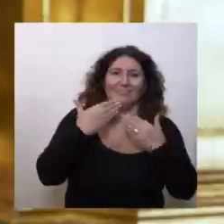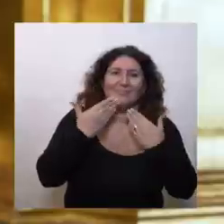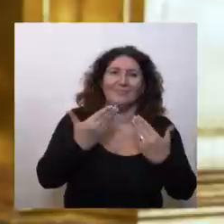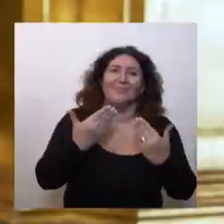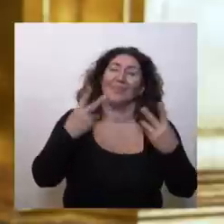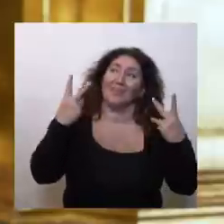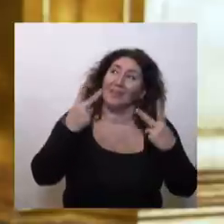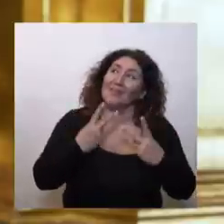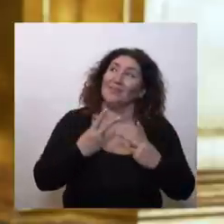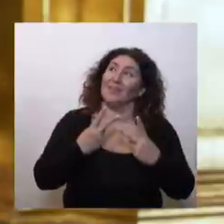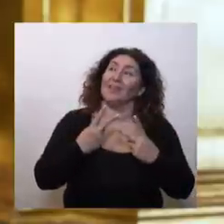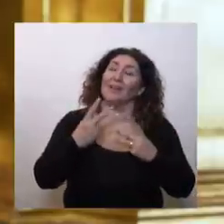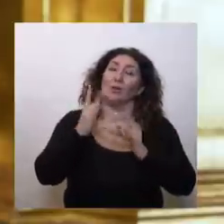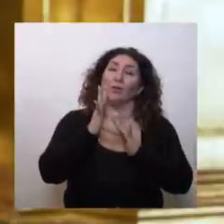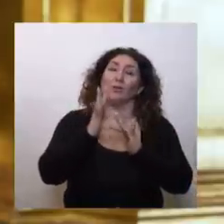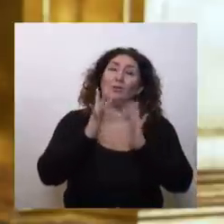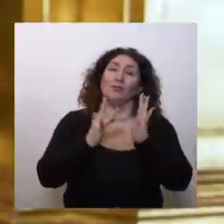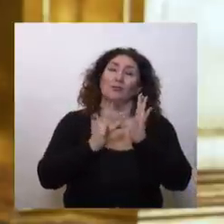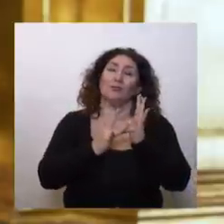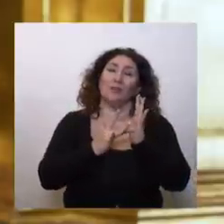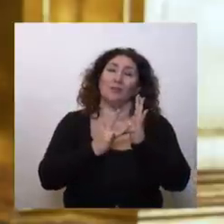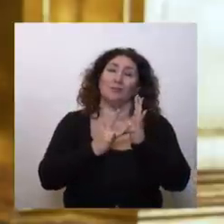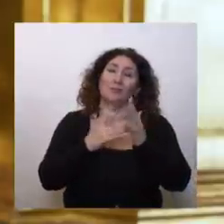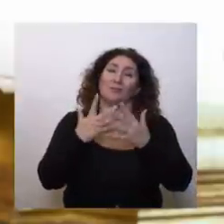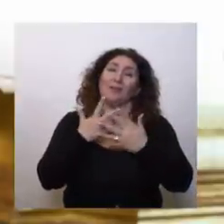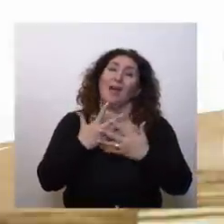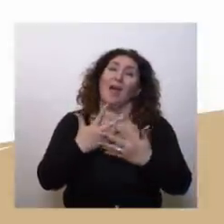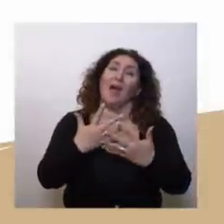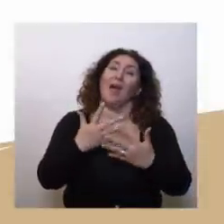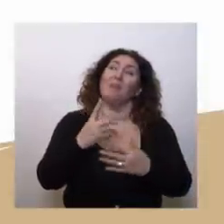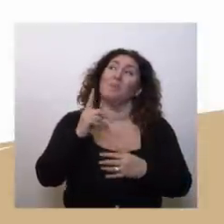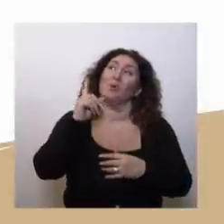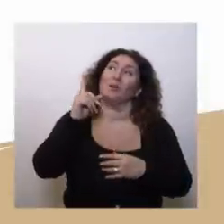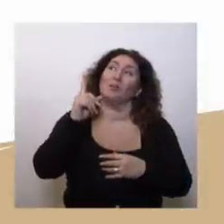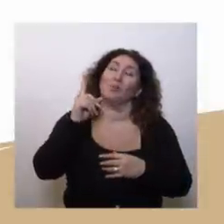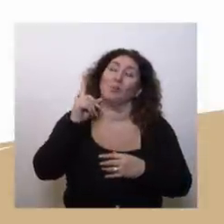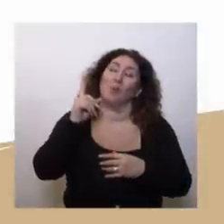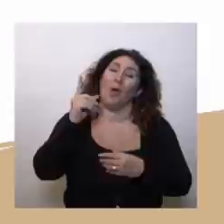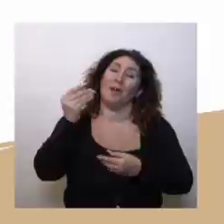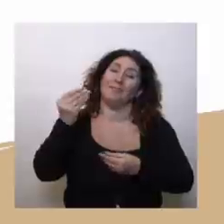Signore, il tuo amore è per sempre.